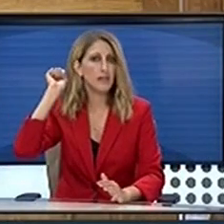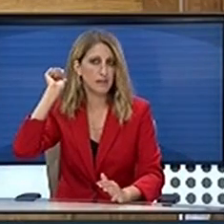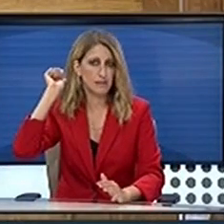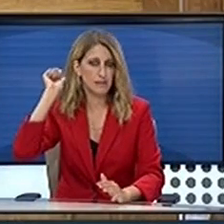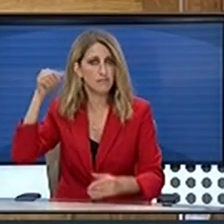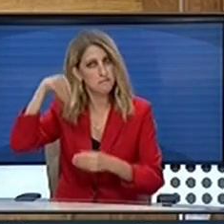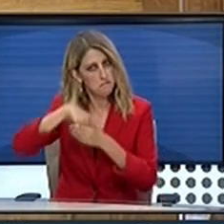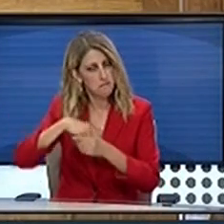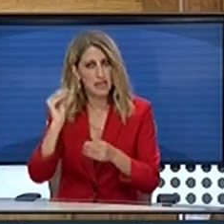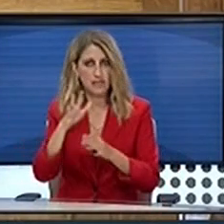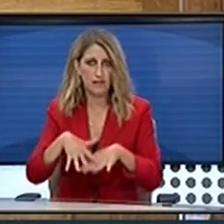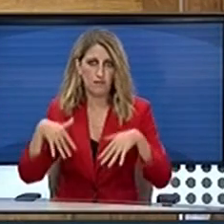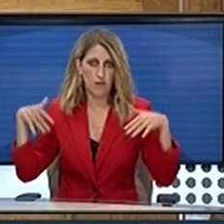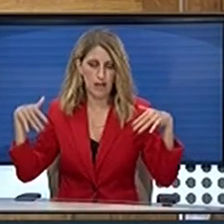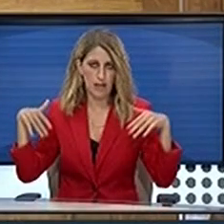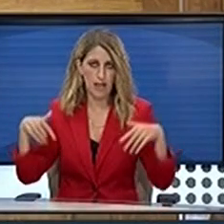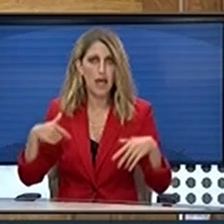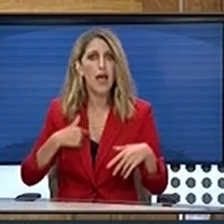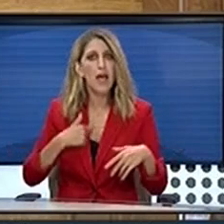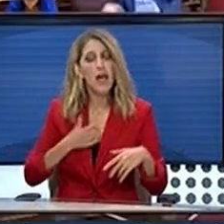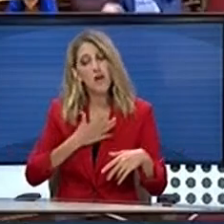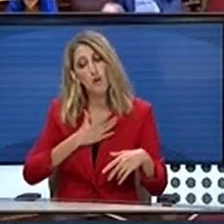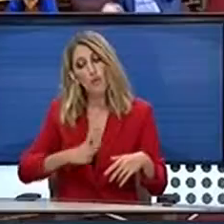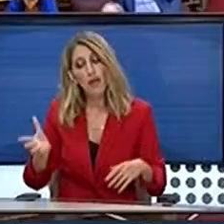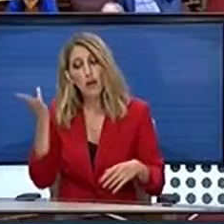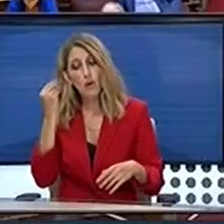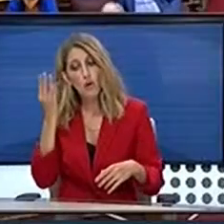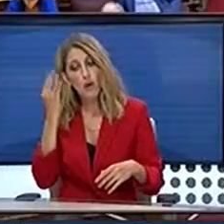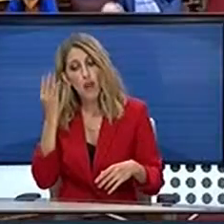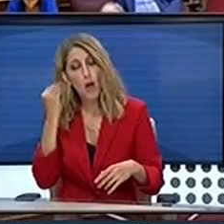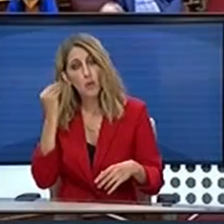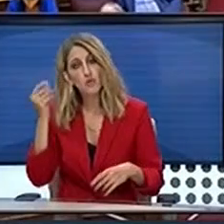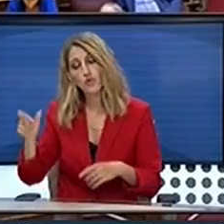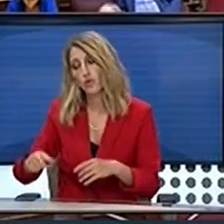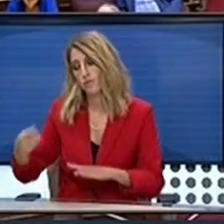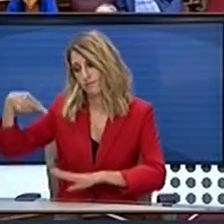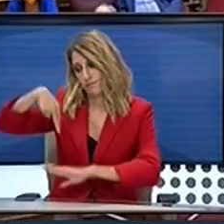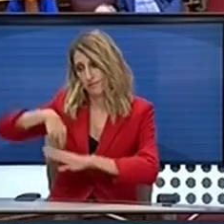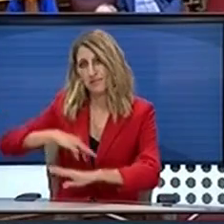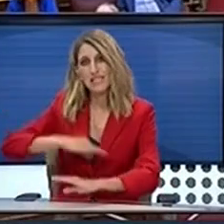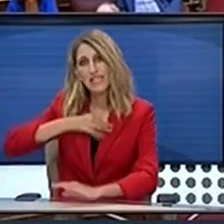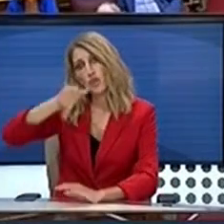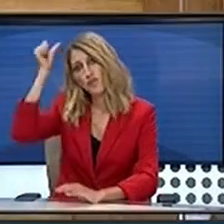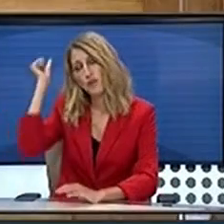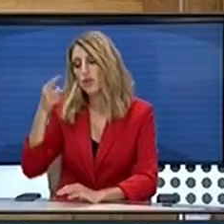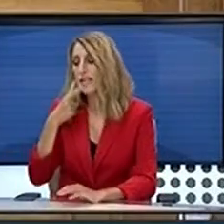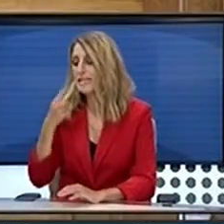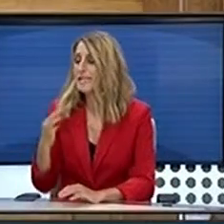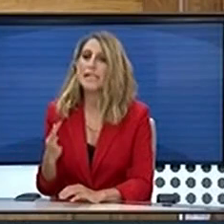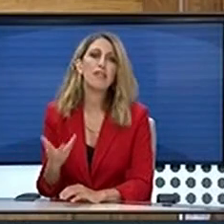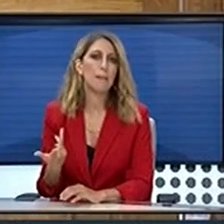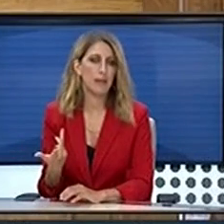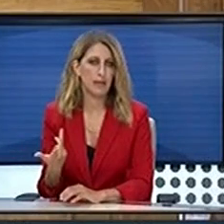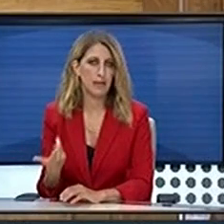προσοχή. Και θα ήθελα, κύριε Βαρουφάκη, να διευκρινίσετε, παρακαλώ πολύ, κάτι το οποίο είχατε